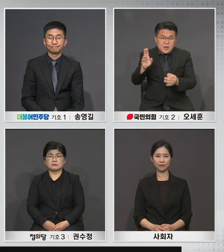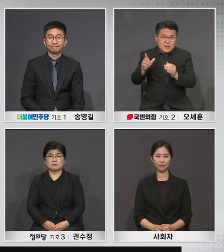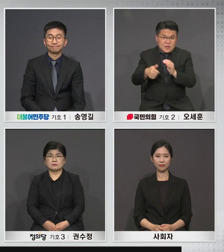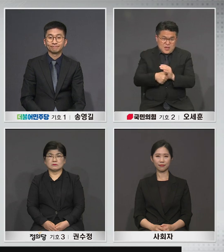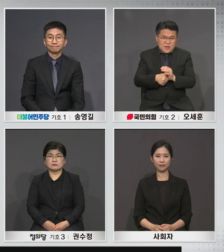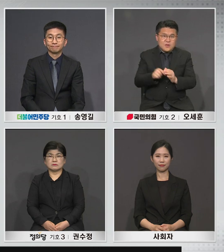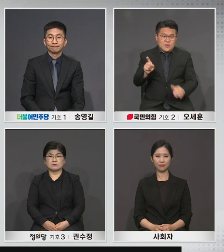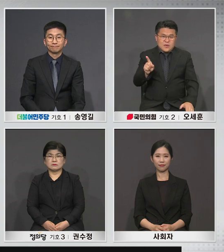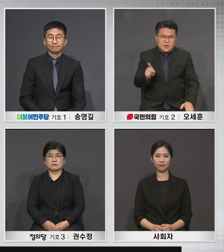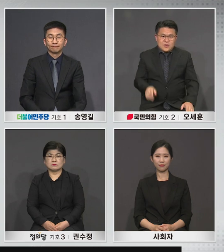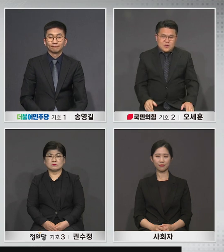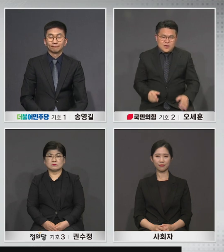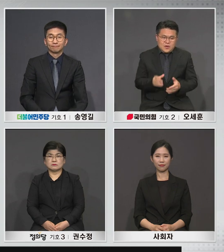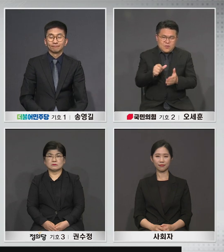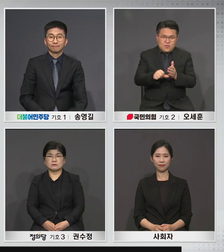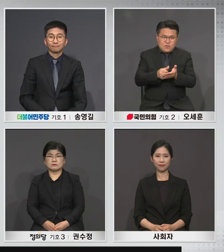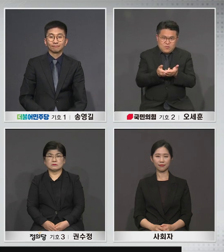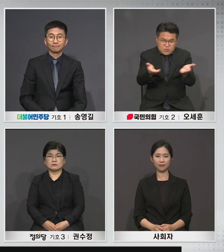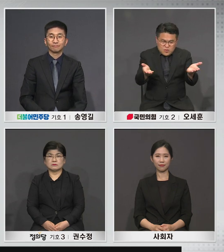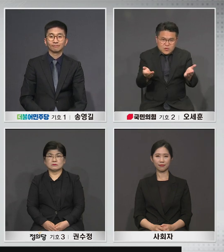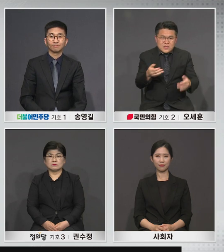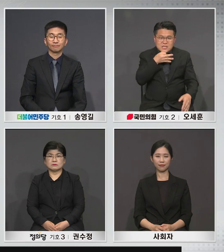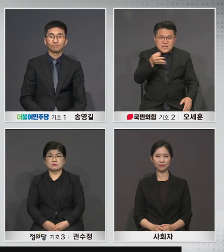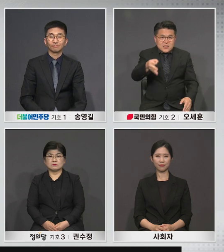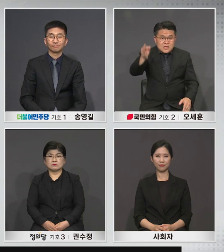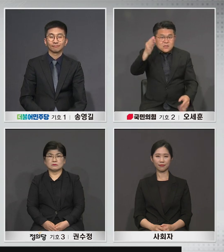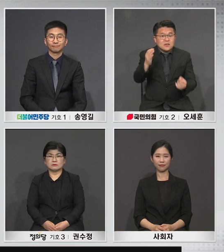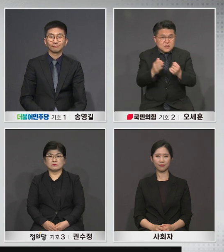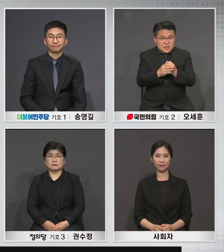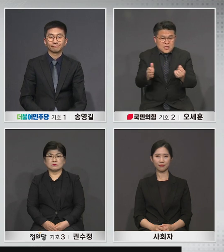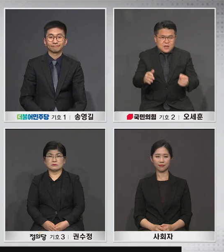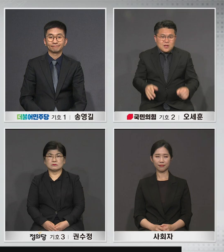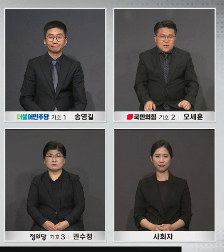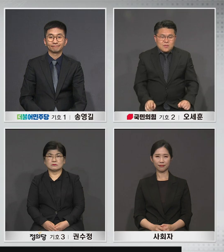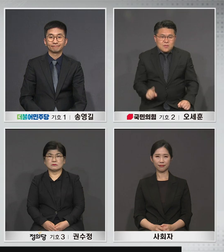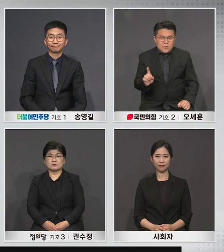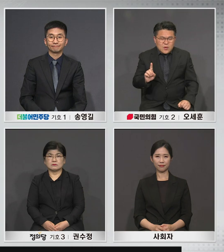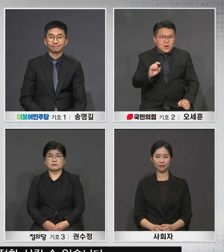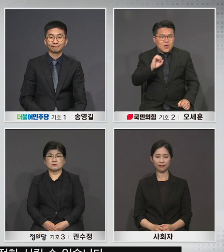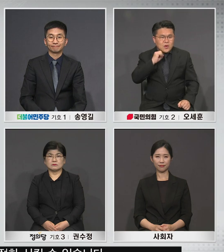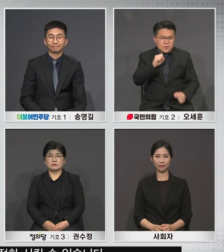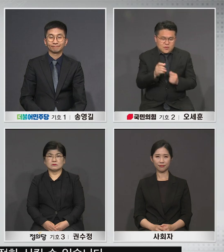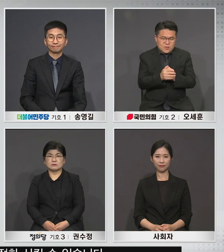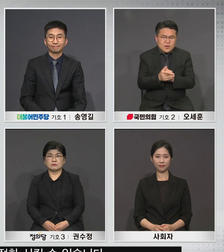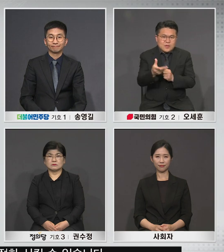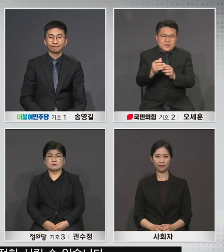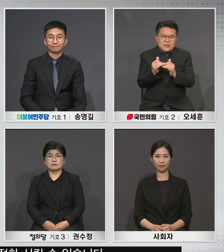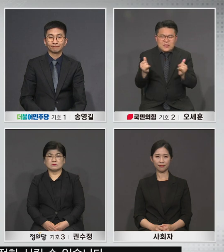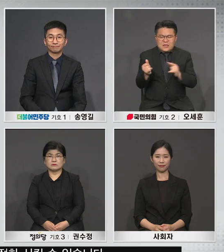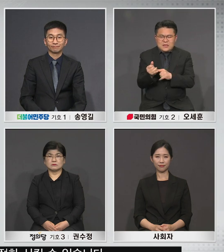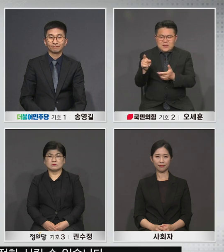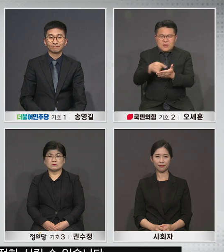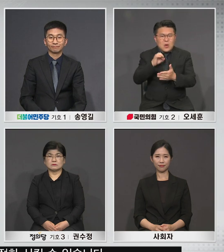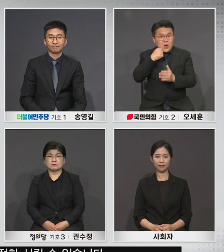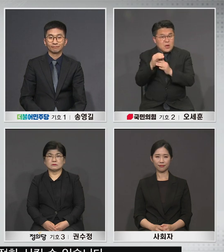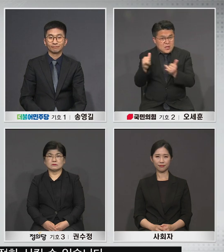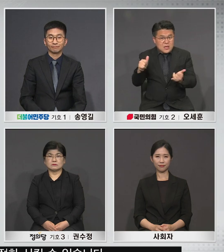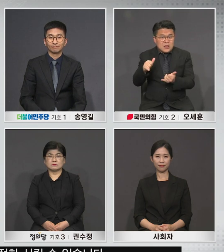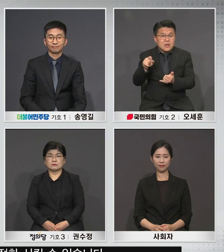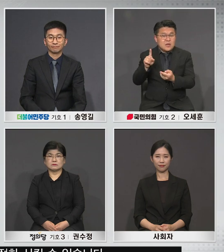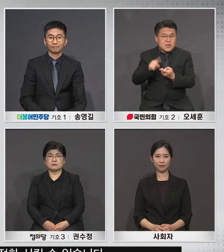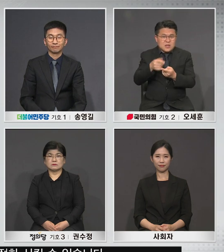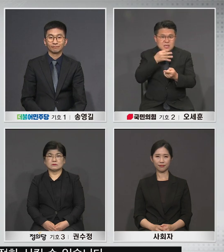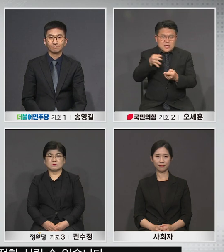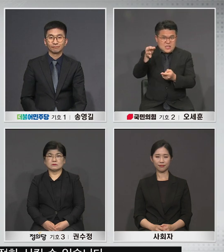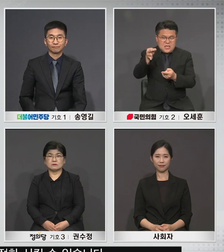안정화시킬 수 있고요. 또 금리 인상에 따른 취약 차주를 보호하기 위해서 이자 차익을 보존한다든가 하는 방법이 있을